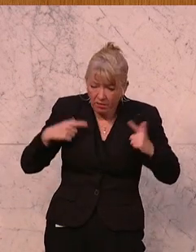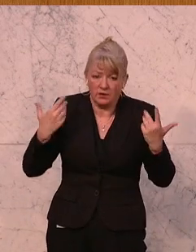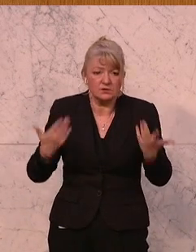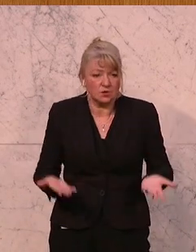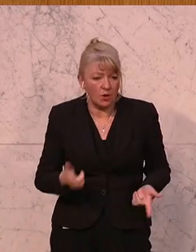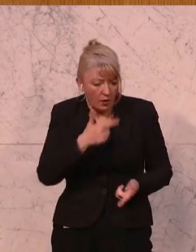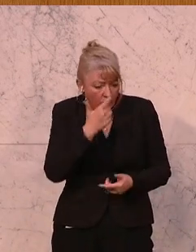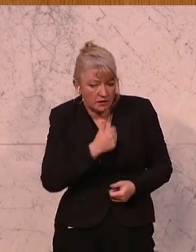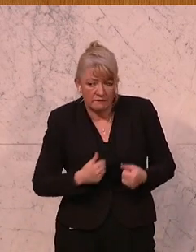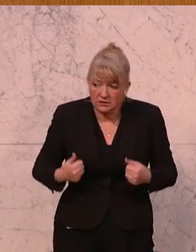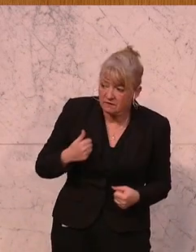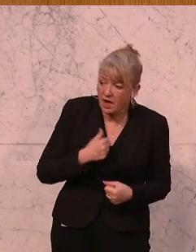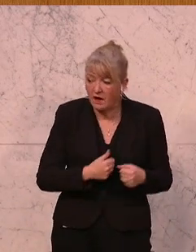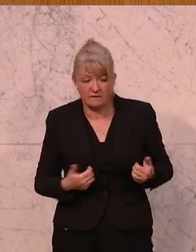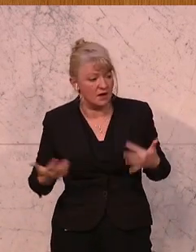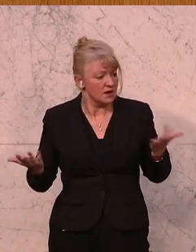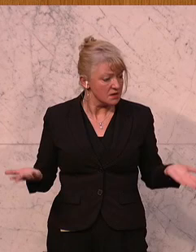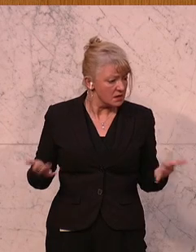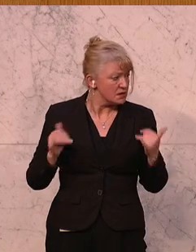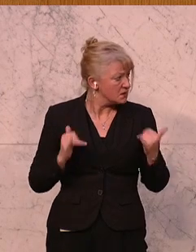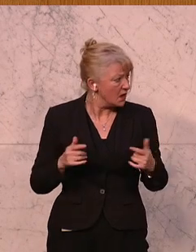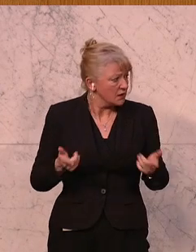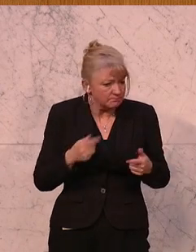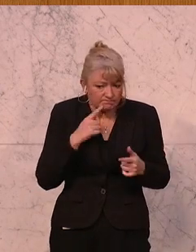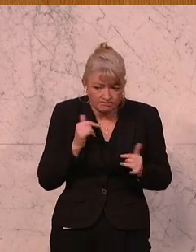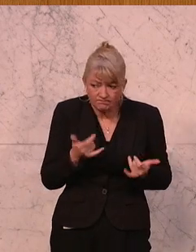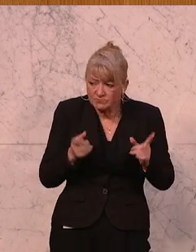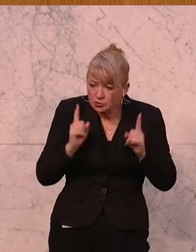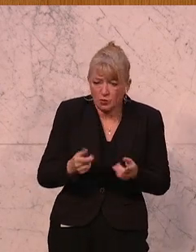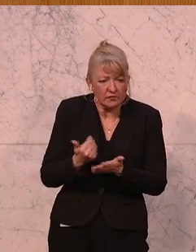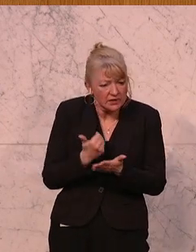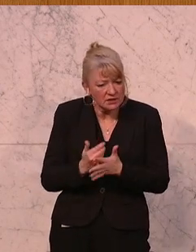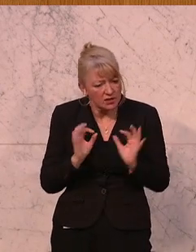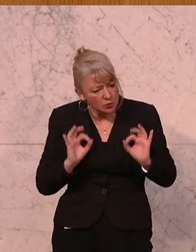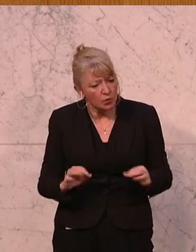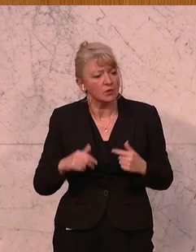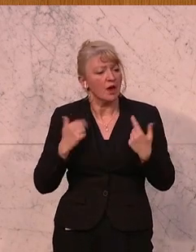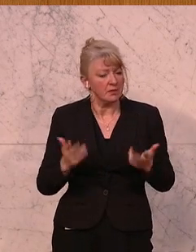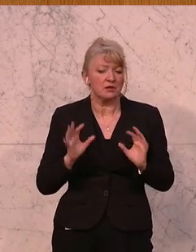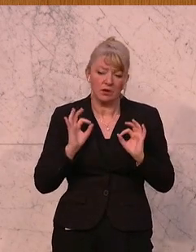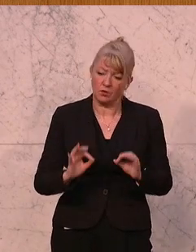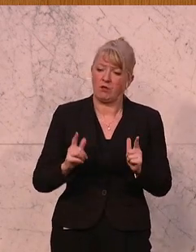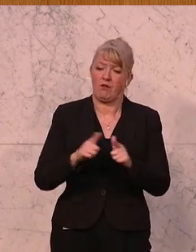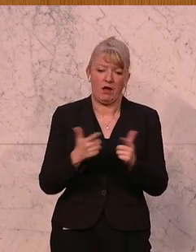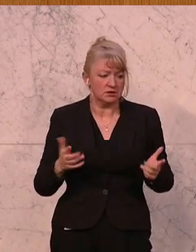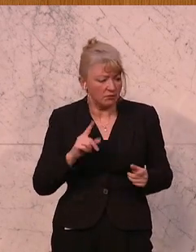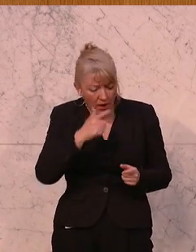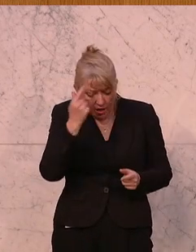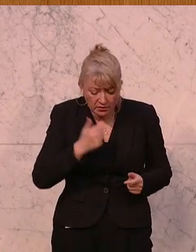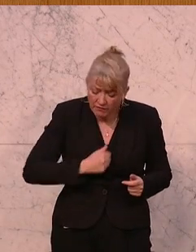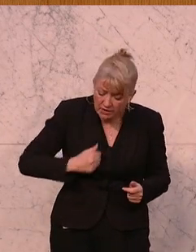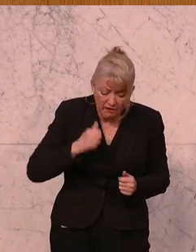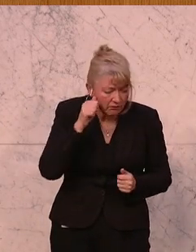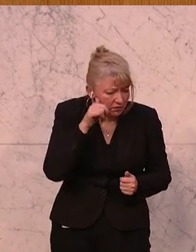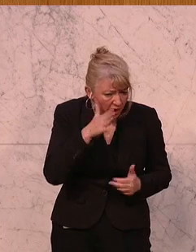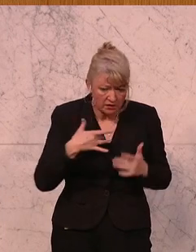auch verzweifelt sind, wo wir halt alle im Saal ordentlich verdienen, wo sich niemand beschweren kann darüber und wo aber die Menschen tagtäglich verzweifelt sind und wir dann eine